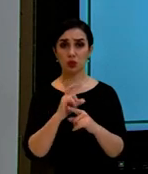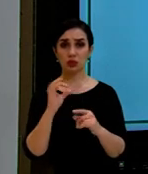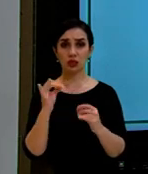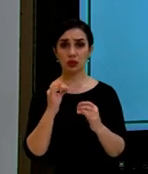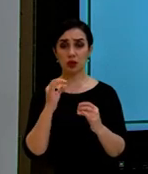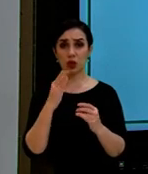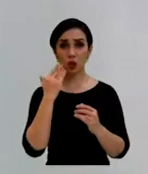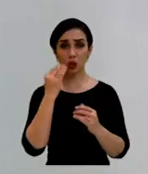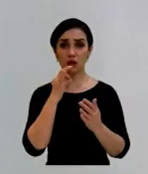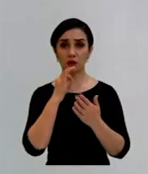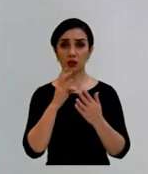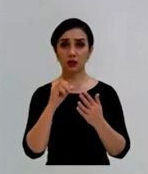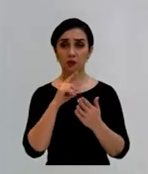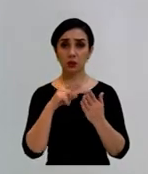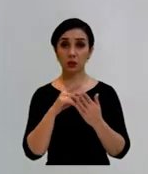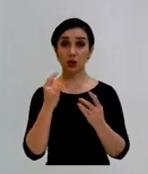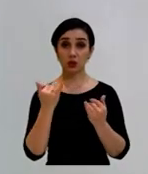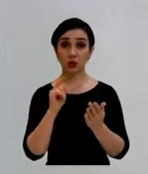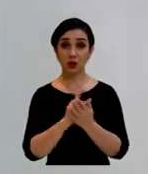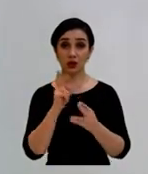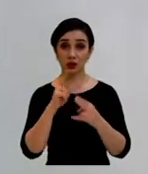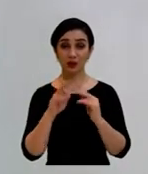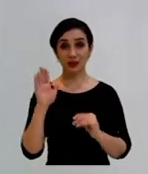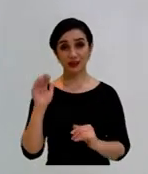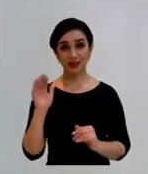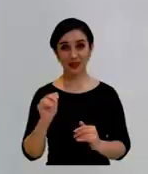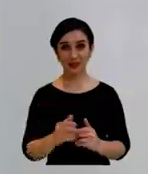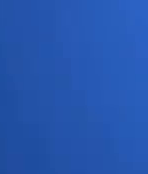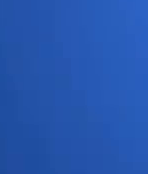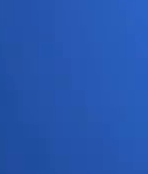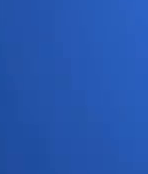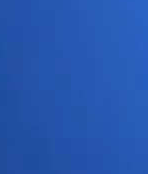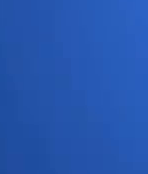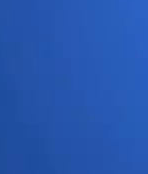вопросы на сегодня наш урок закончен до свидания